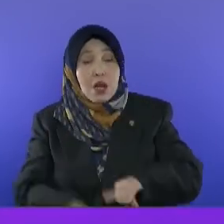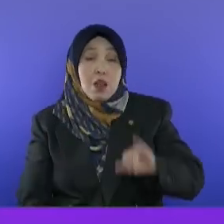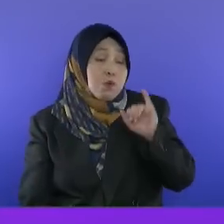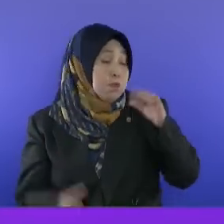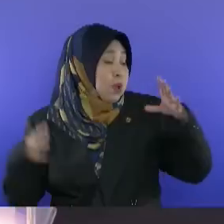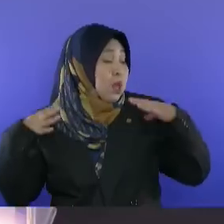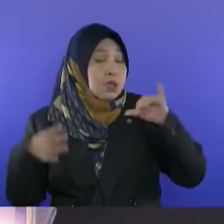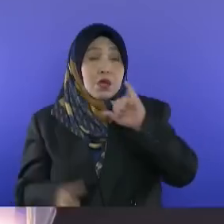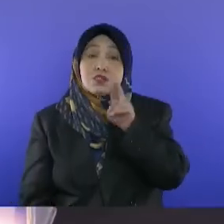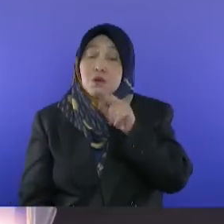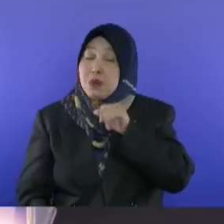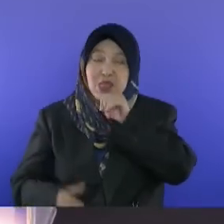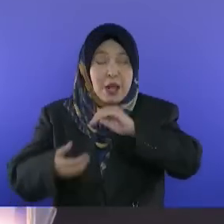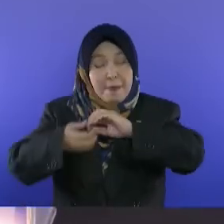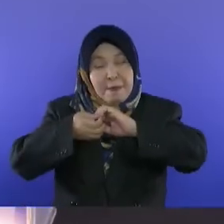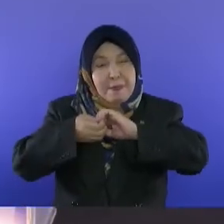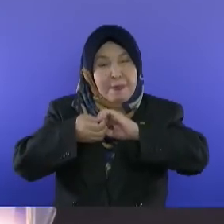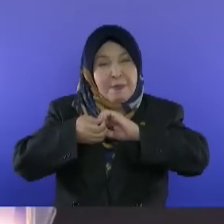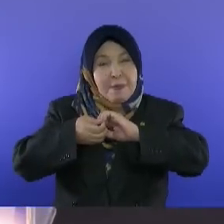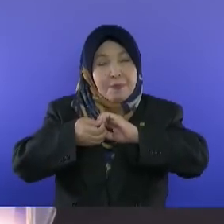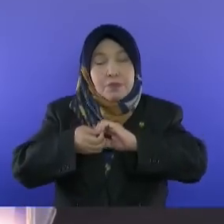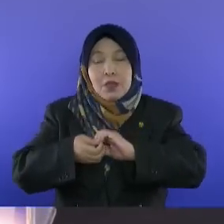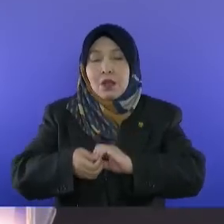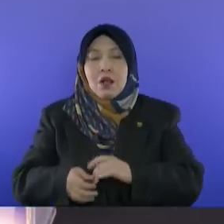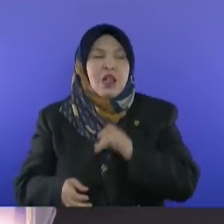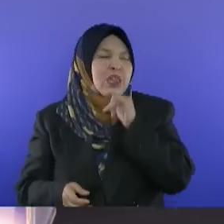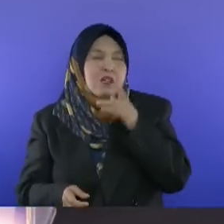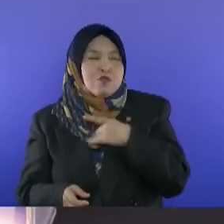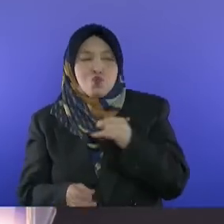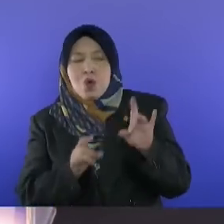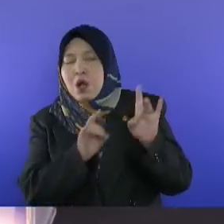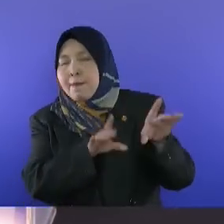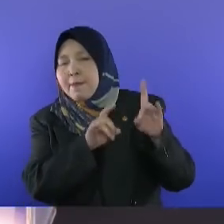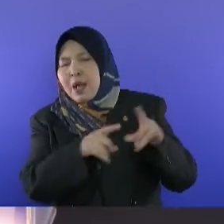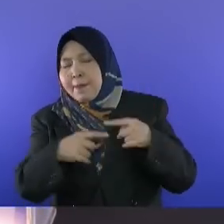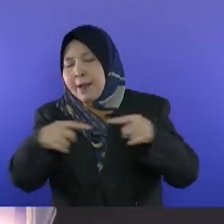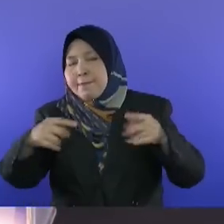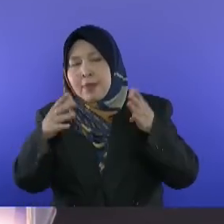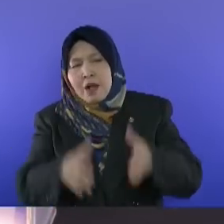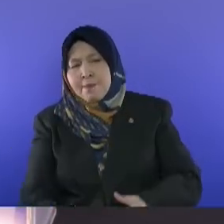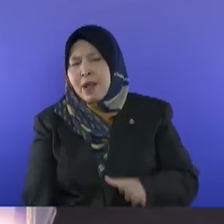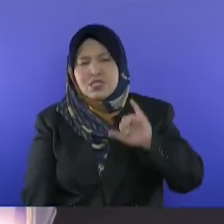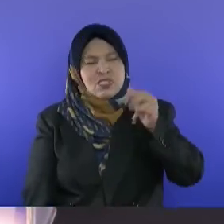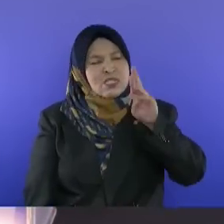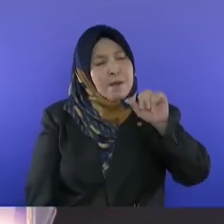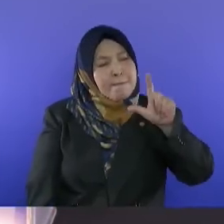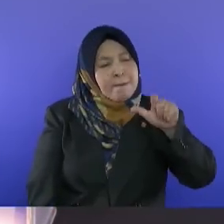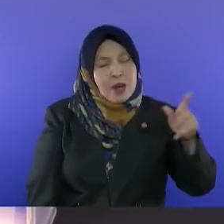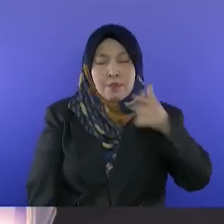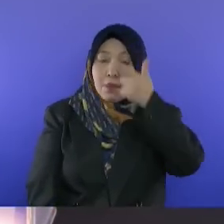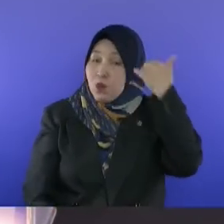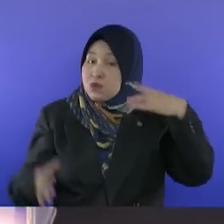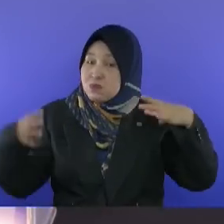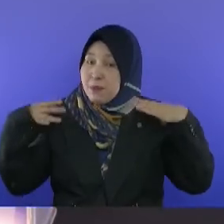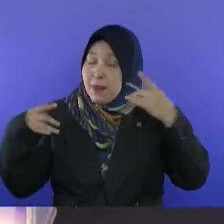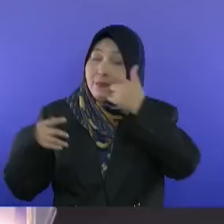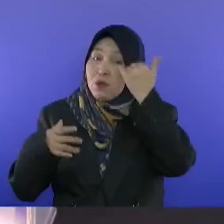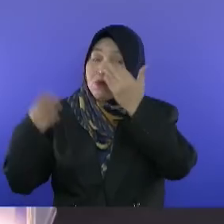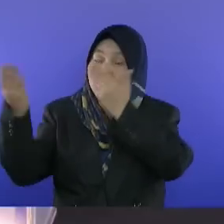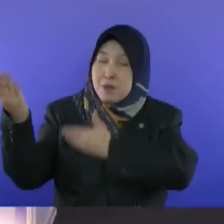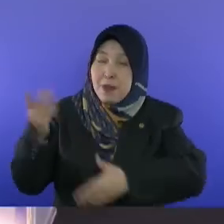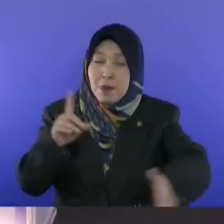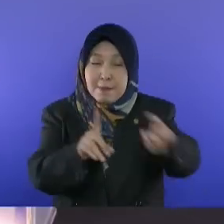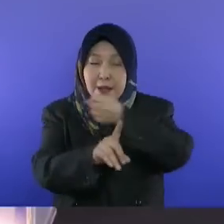itu saya tak suka dengan Jibril saya memusuhi kepada Jibril karena Jibril ini membawa